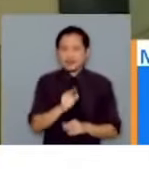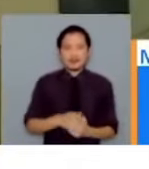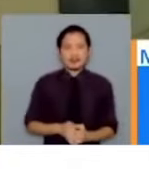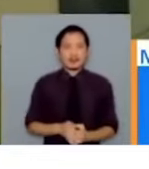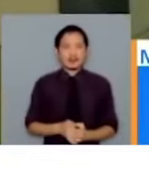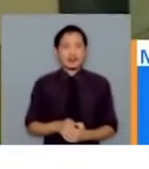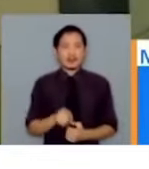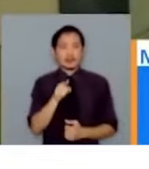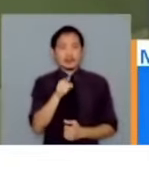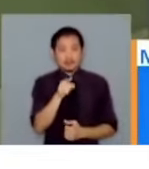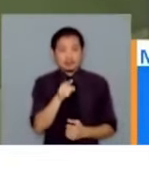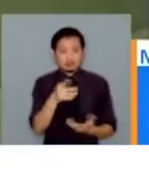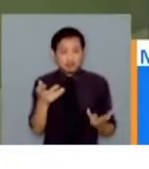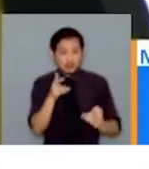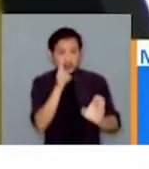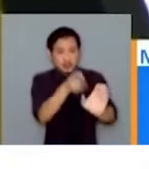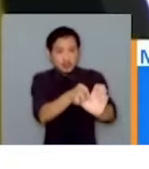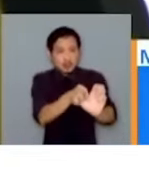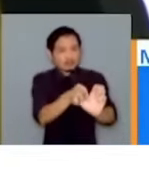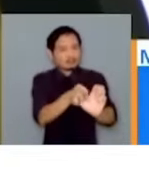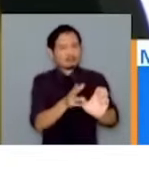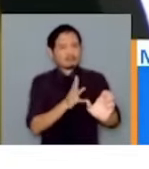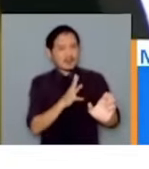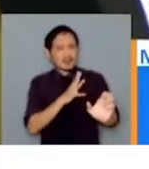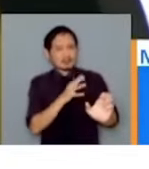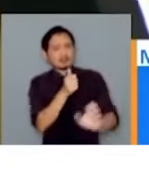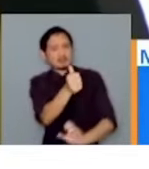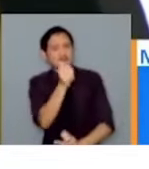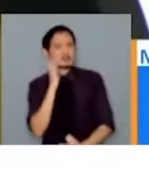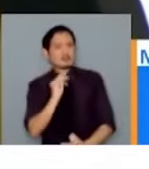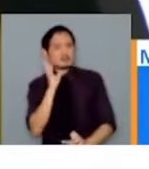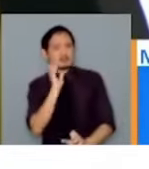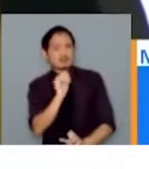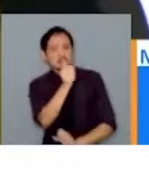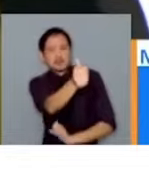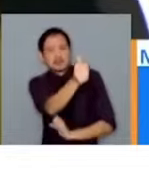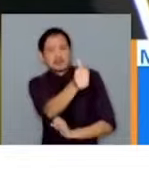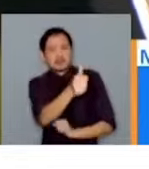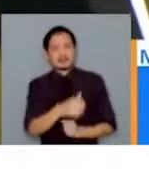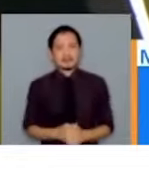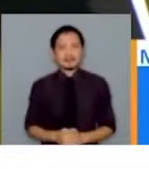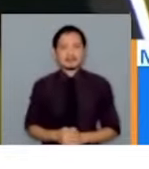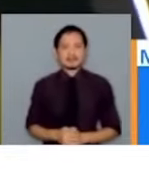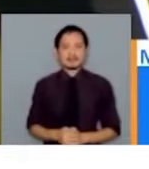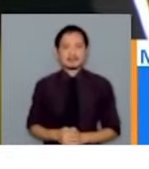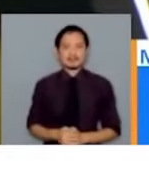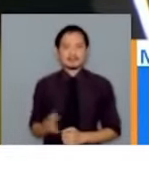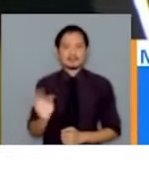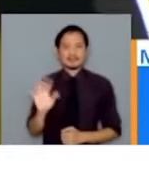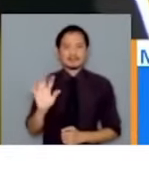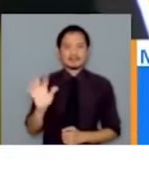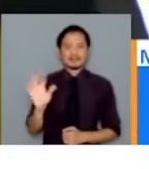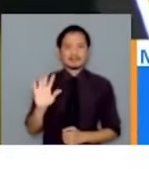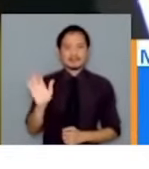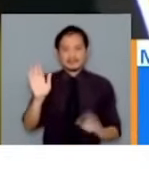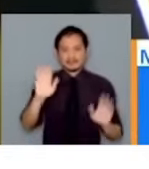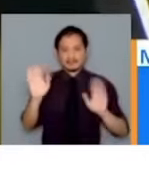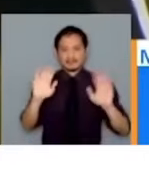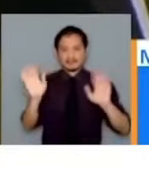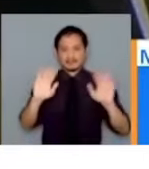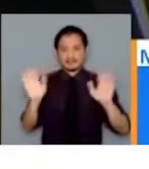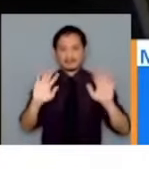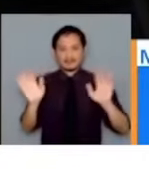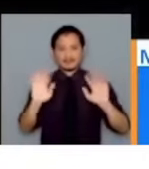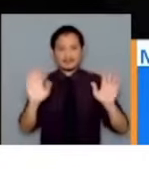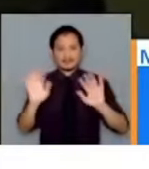lang. Malalaman mo. Sige. Hindi ka. Para tingnan na kita. Uwi ka. Hello po, ayan. Ayan, so may bago na agad tayong member. May bago